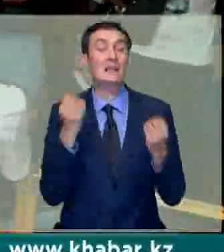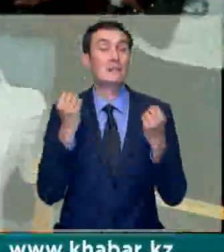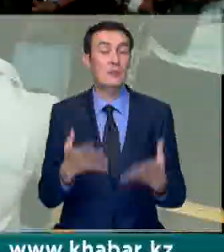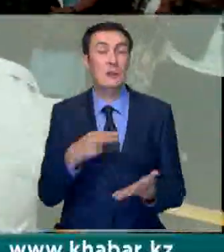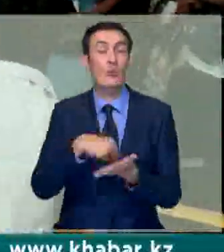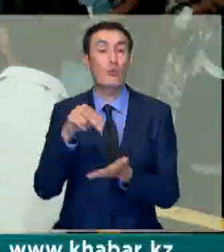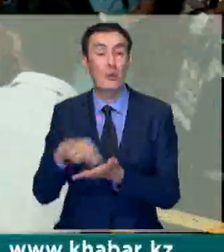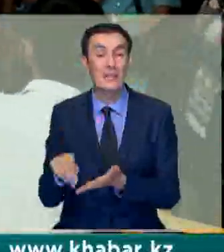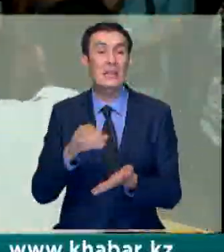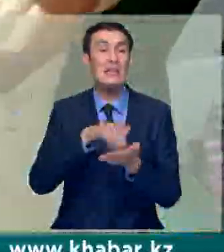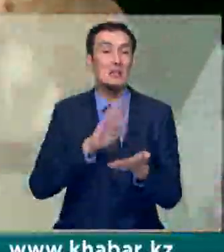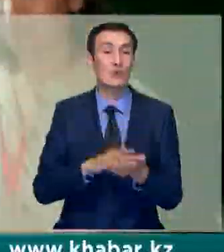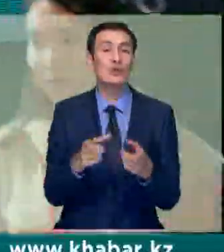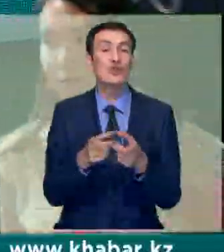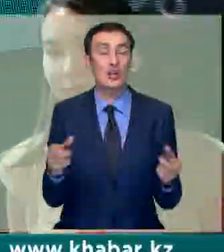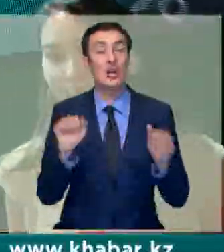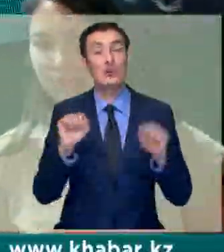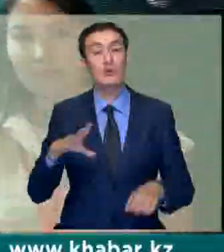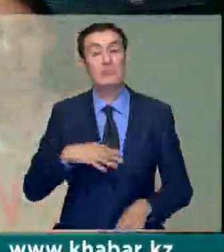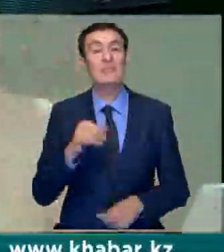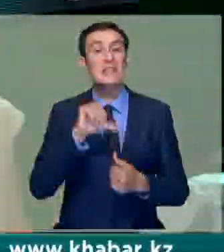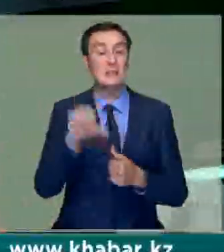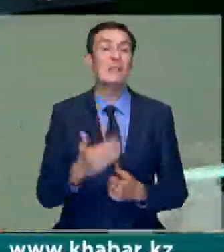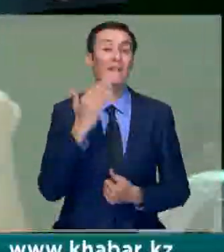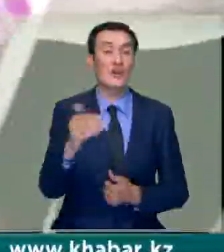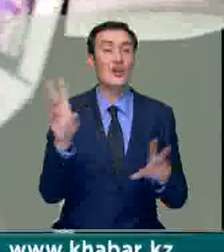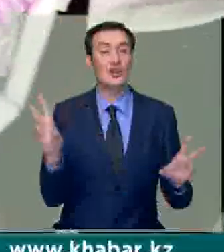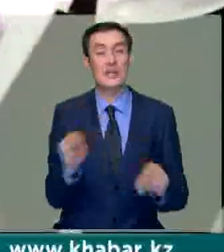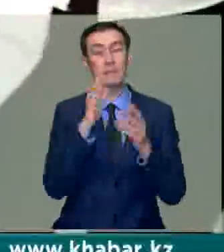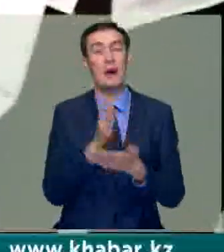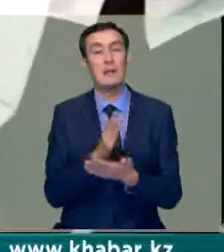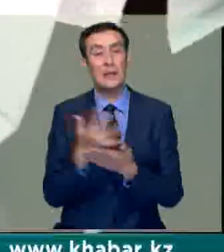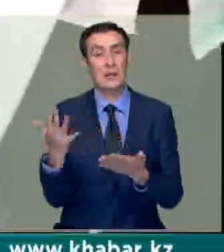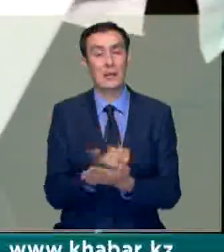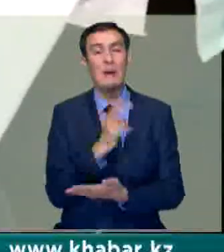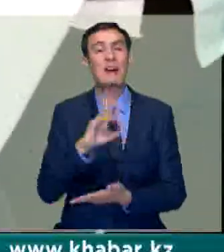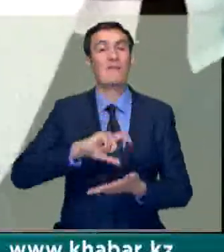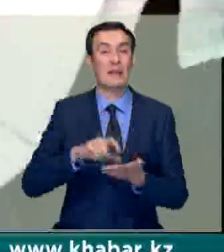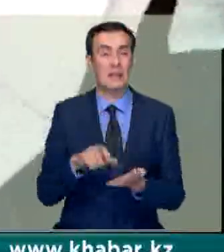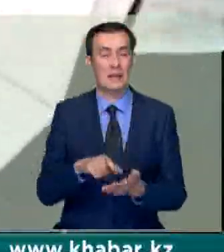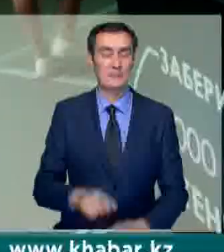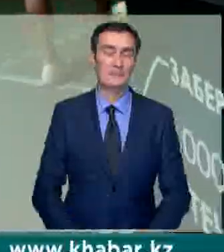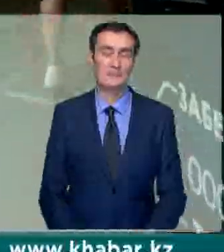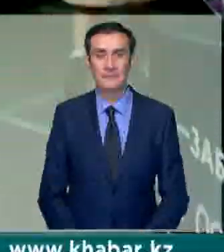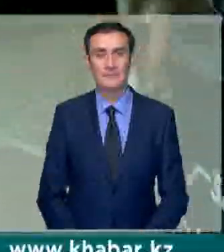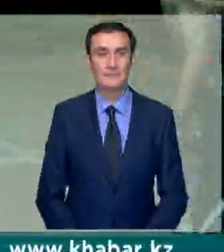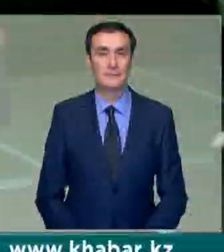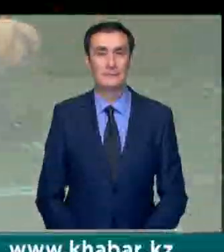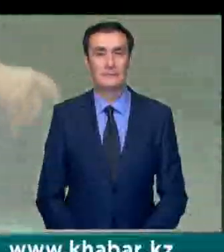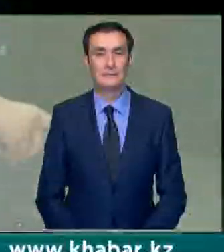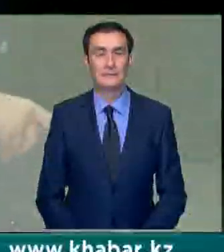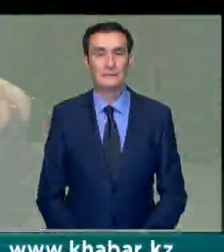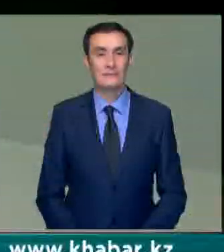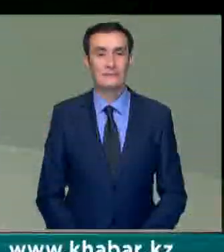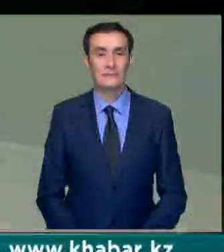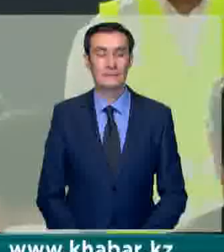покупки в молле, регистрируйте чеки, и, может быть, именно вы станете счастливым обладателем новой квартиры. Алма Уразбаева, Мухит Кудыкпаев, Хабар, Алматы.